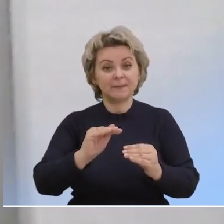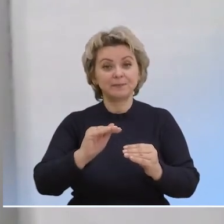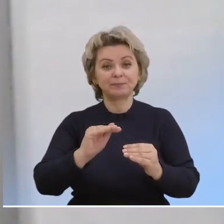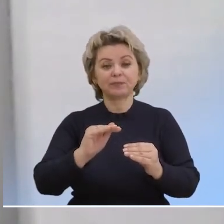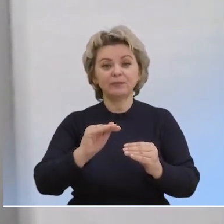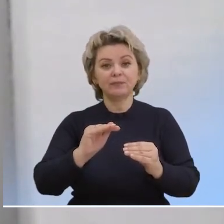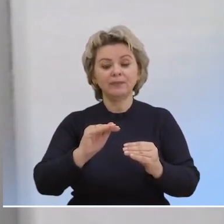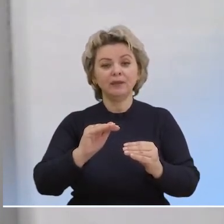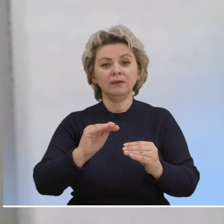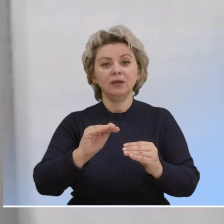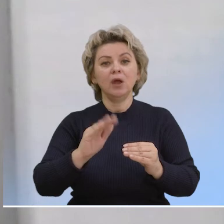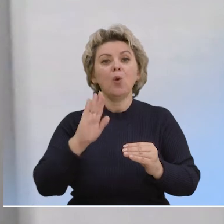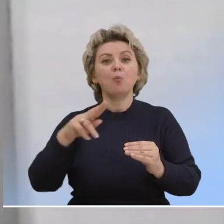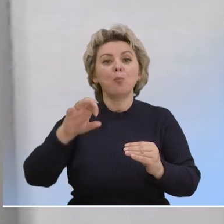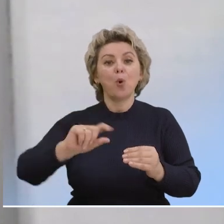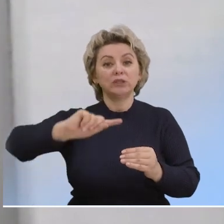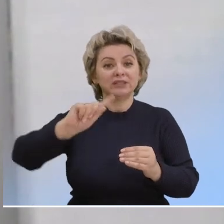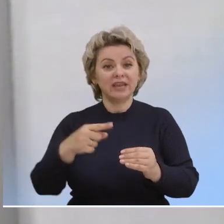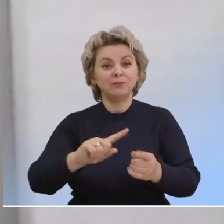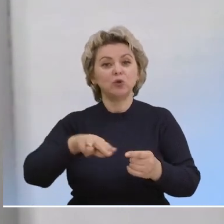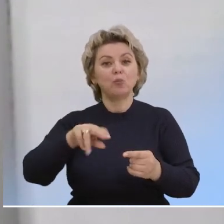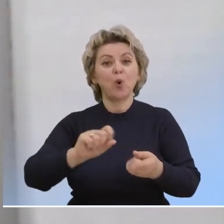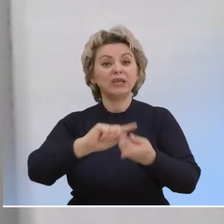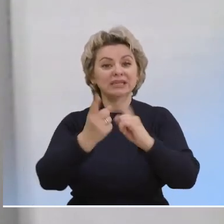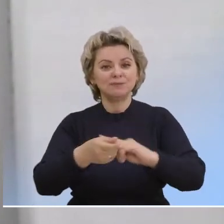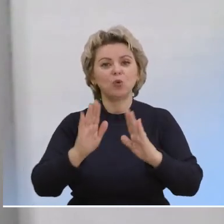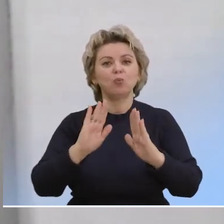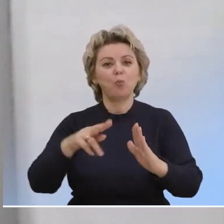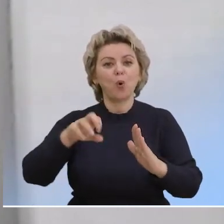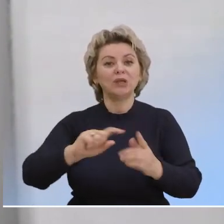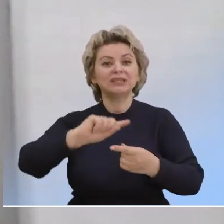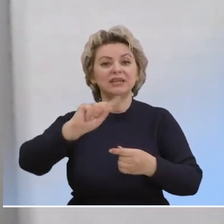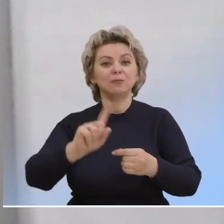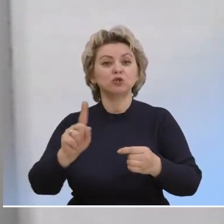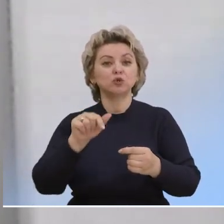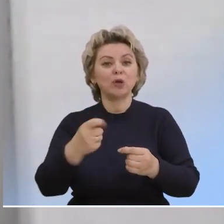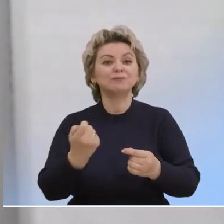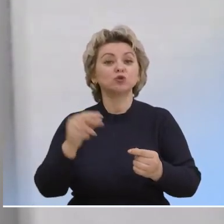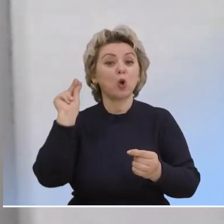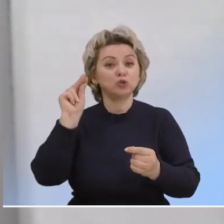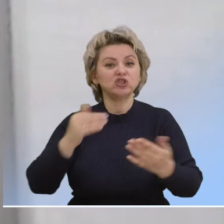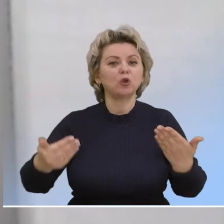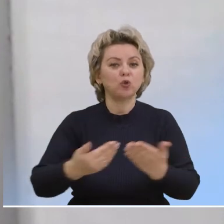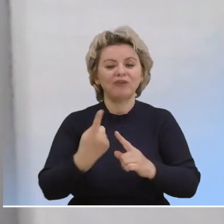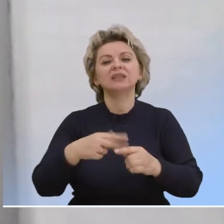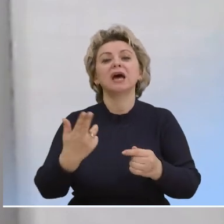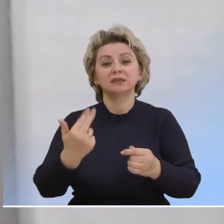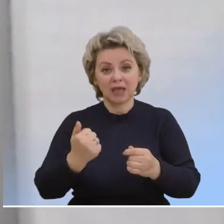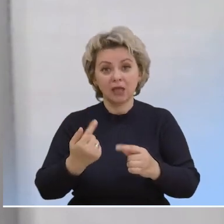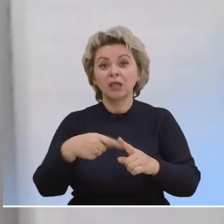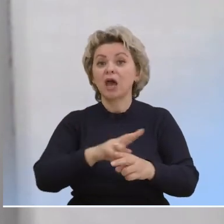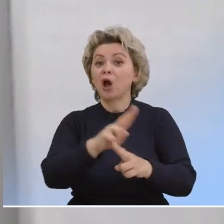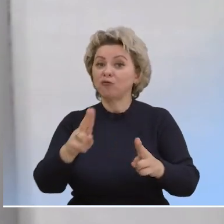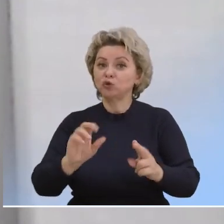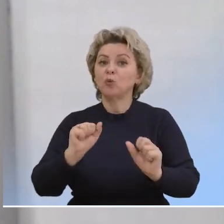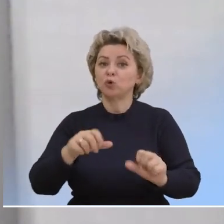есть будут требования по изменению, будут требования о том, чтобы учиться чуть новому. Это да. Для